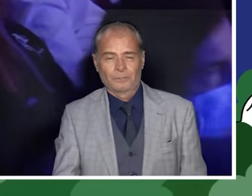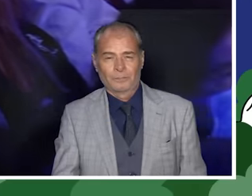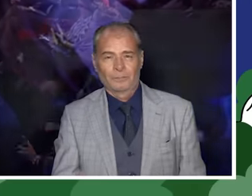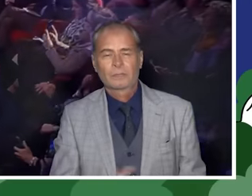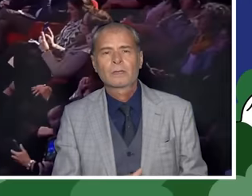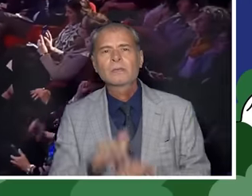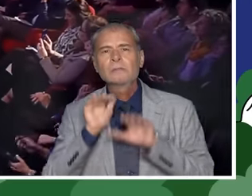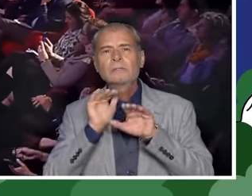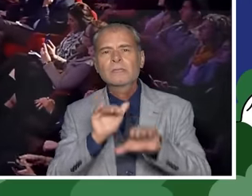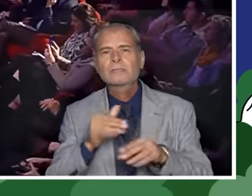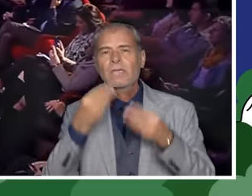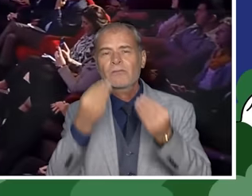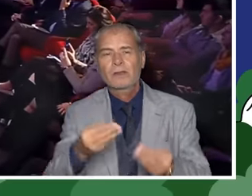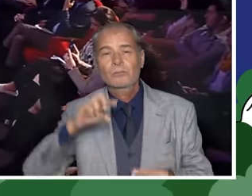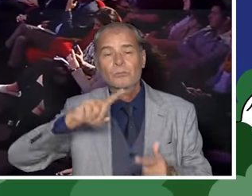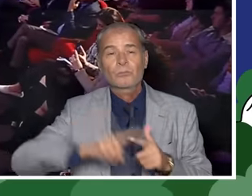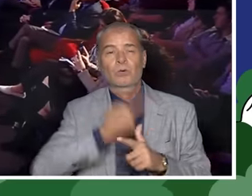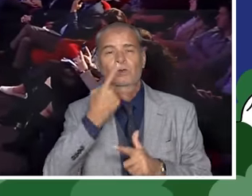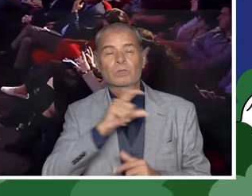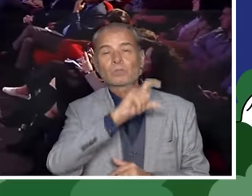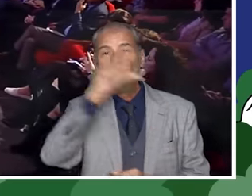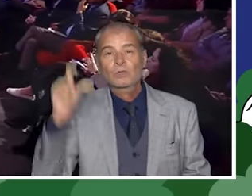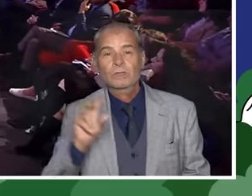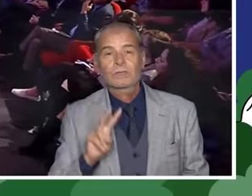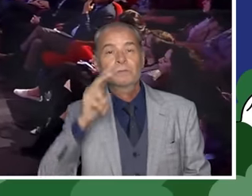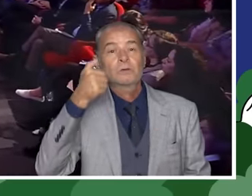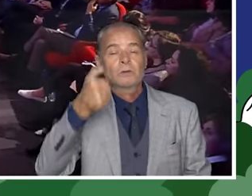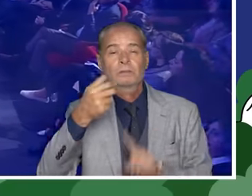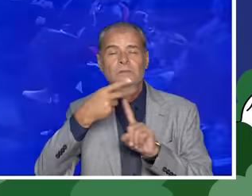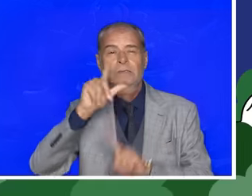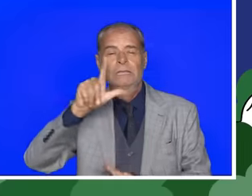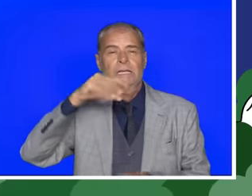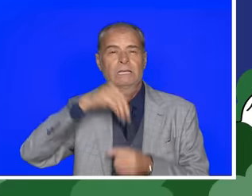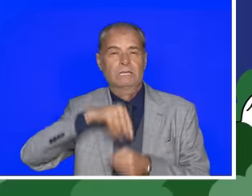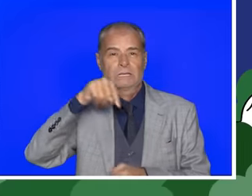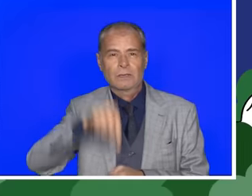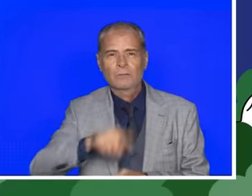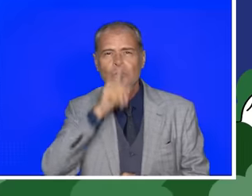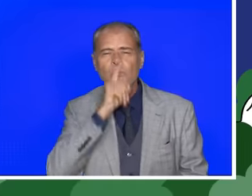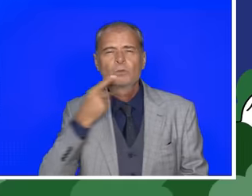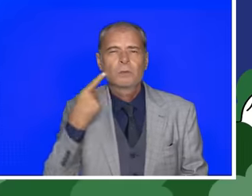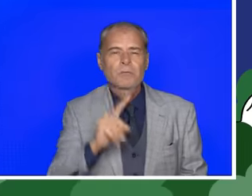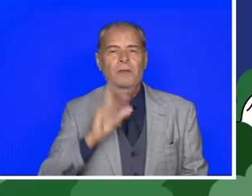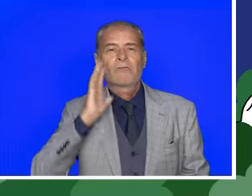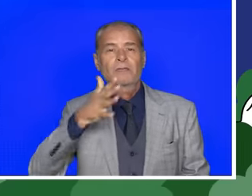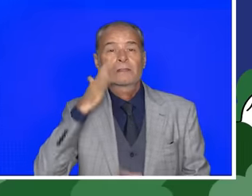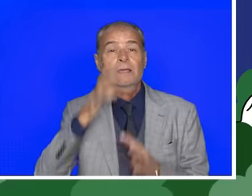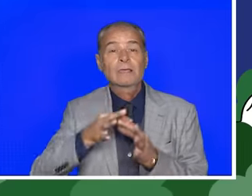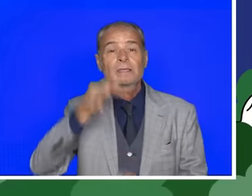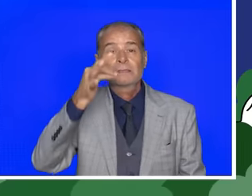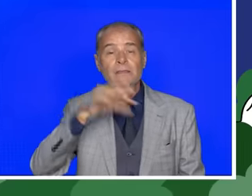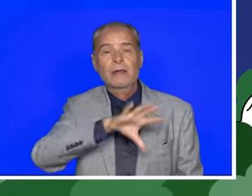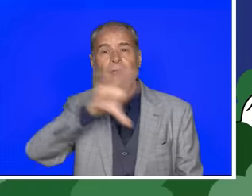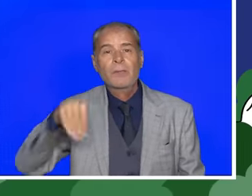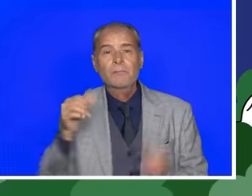destek verdiğimiz projelerde Türkiye'nin 76 ilinde yüzbinlerce insana hep